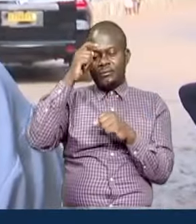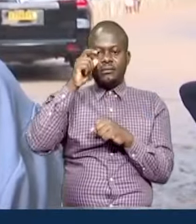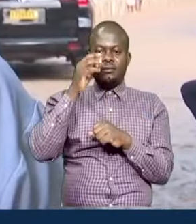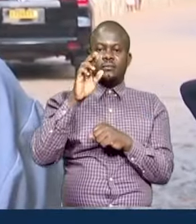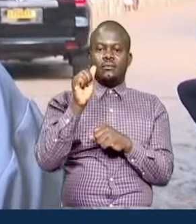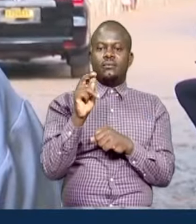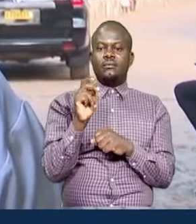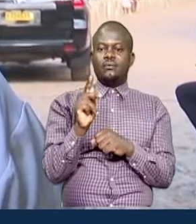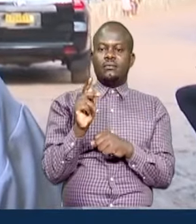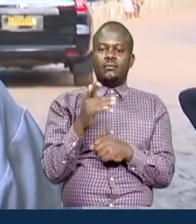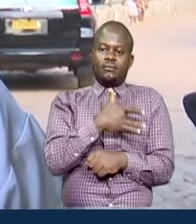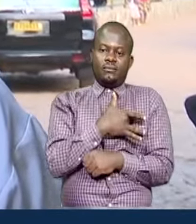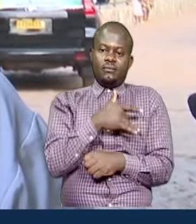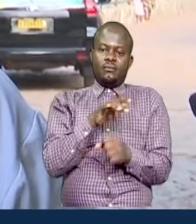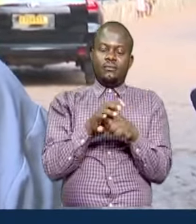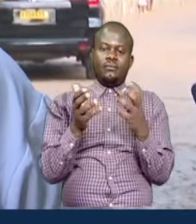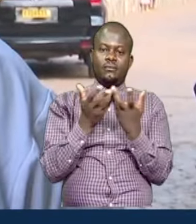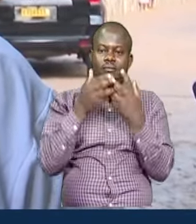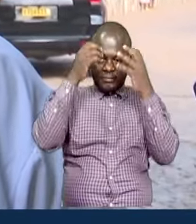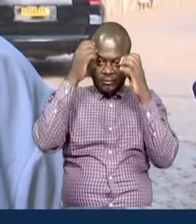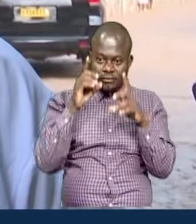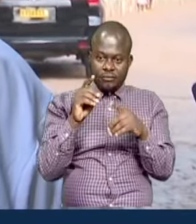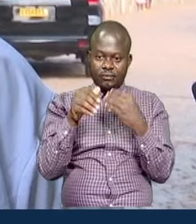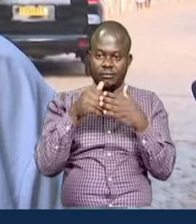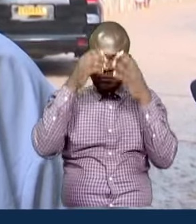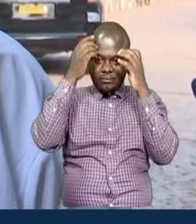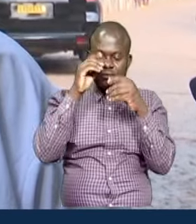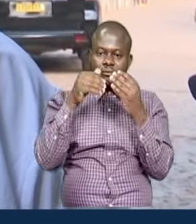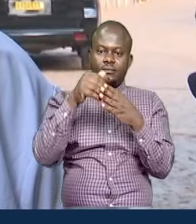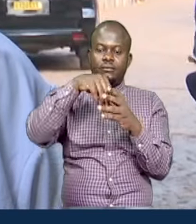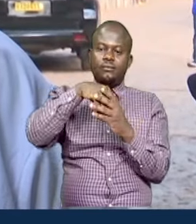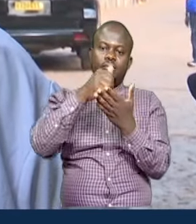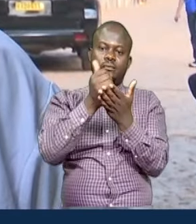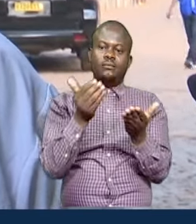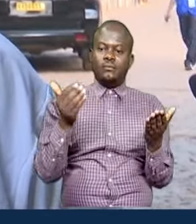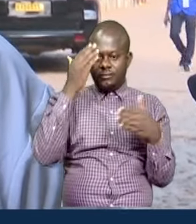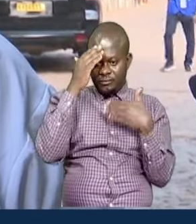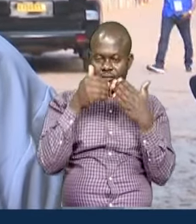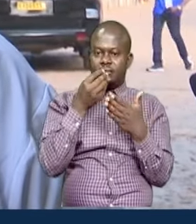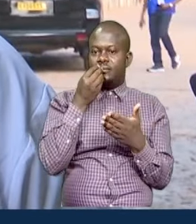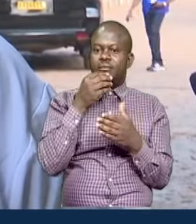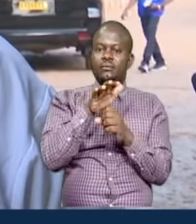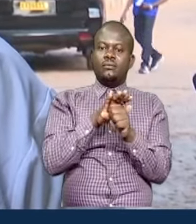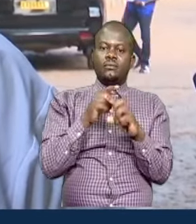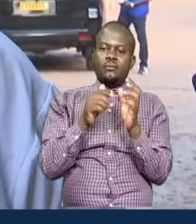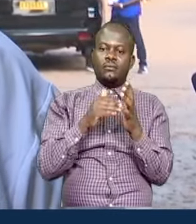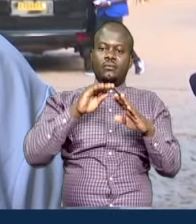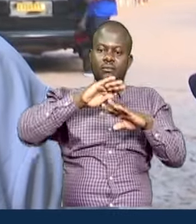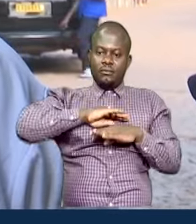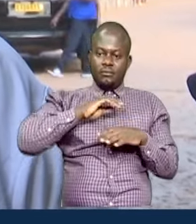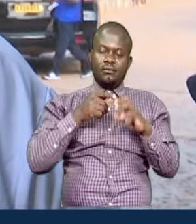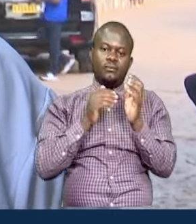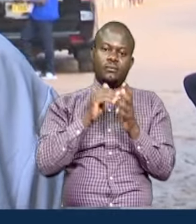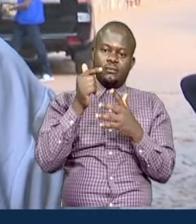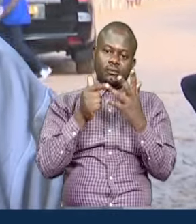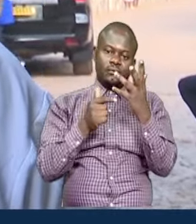Ngiye ikintu cyankoze ku mutima cyane n'ikijyanye n'uburezi. Mu burezi harimo gufasha abana kugira ngo bajye barya indyo yuzuye kandi ihagije. Icyo ni